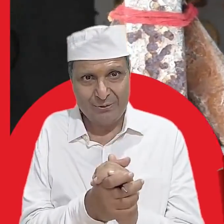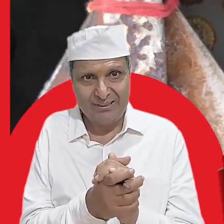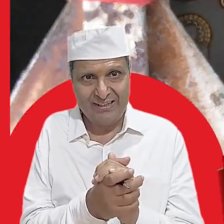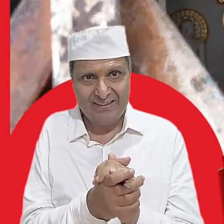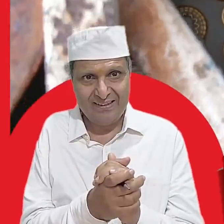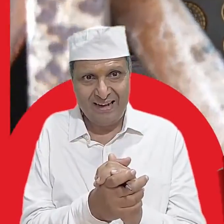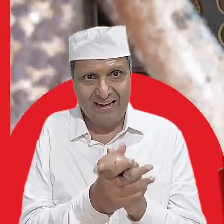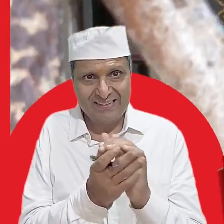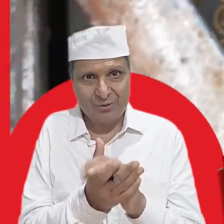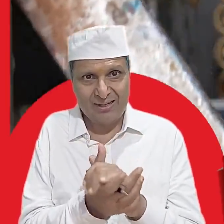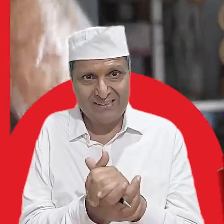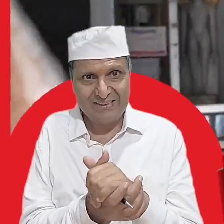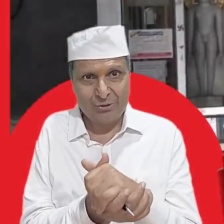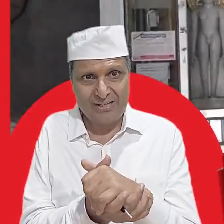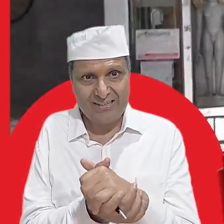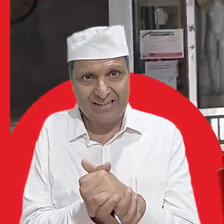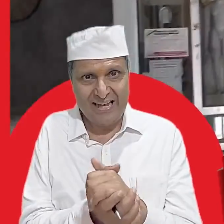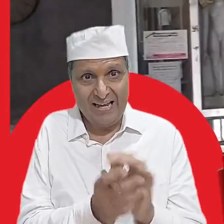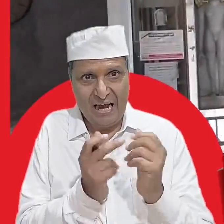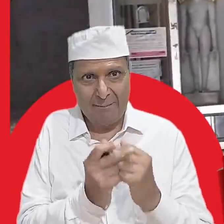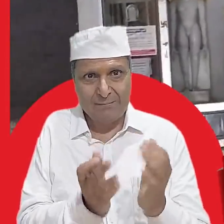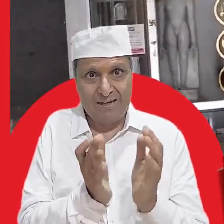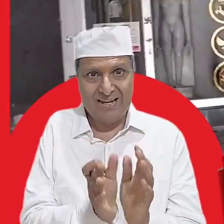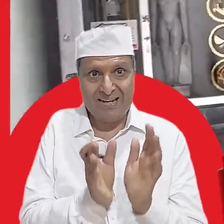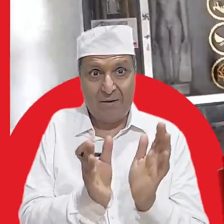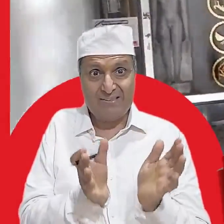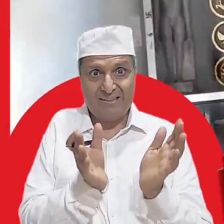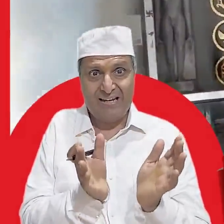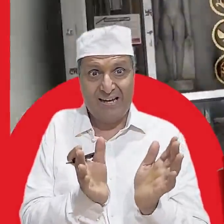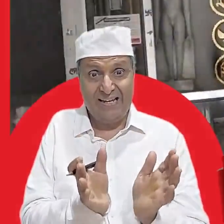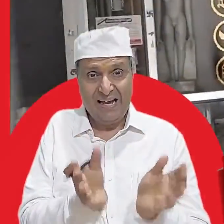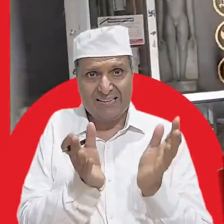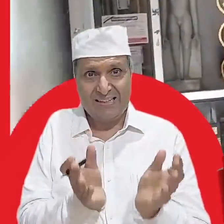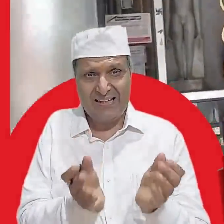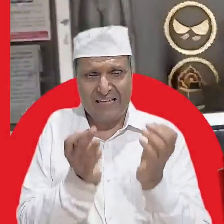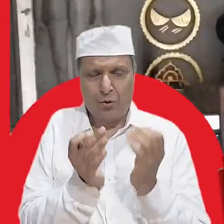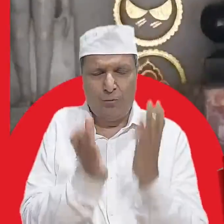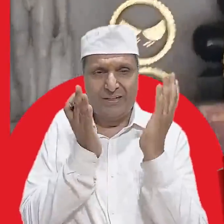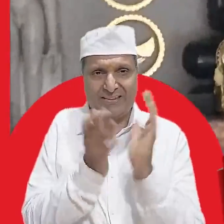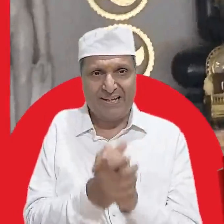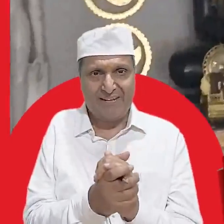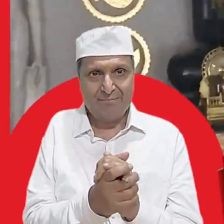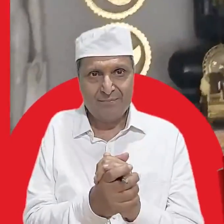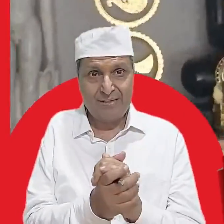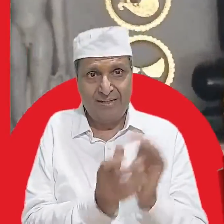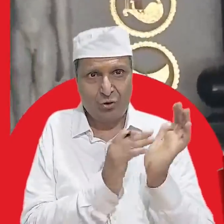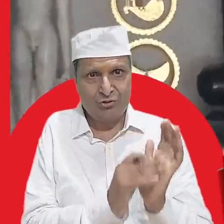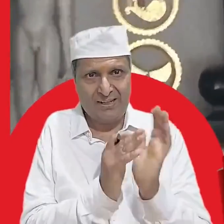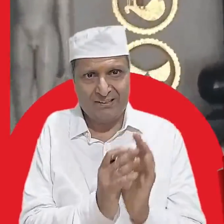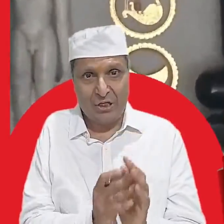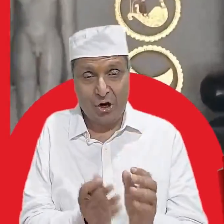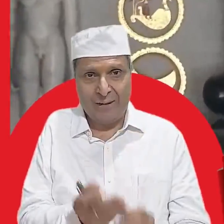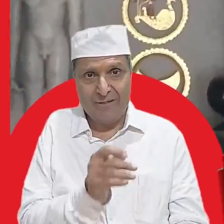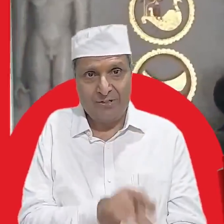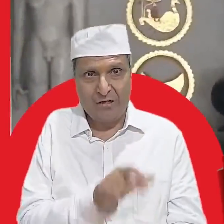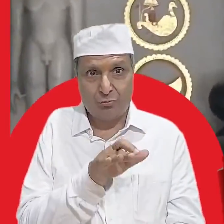बात नहीं होती है, आजकल तो राजनीतिक सोटियां कैसे के लिए आपस में लड़ाने का काम एक सरकार नहीं आजकल के नेता खूब करते हैं। इसको उससे